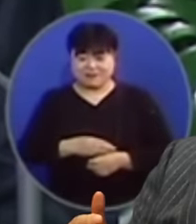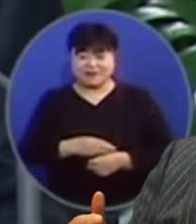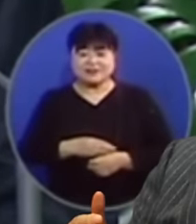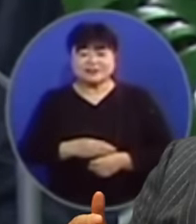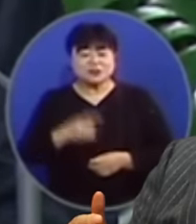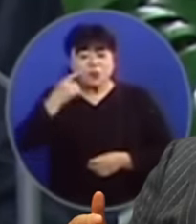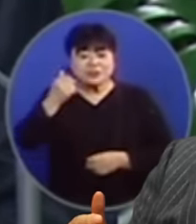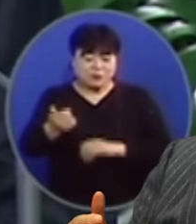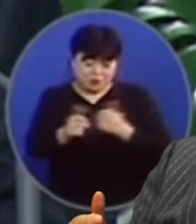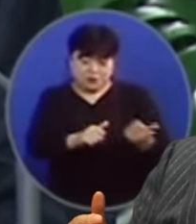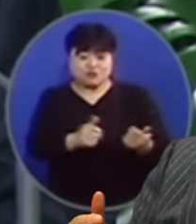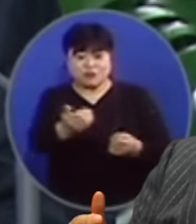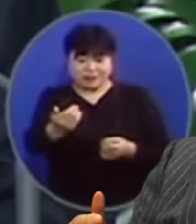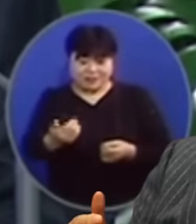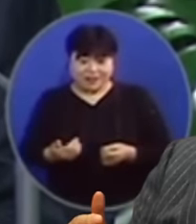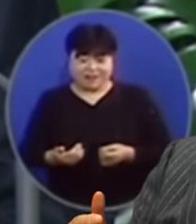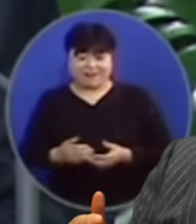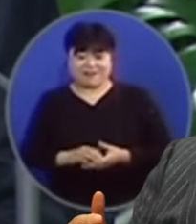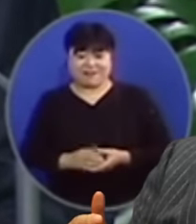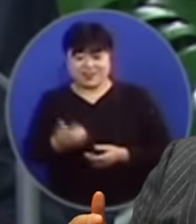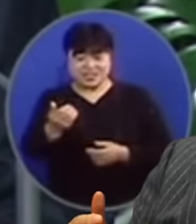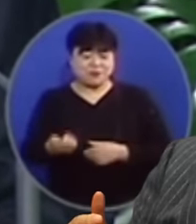갔고 나도